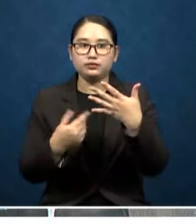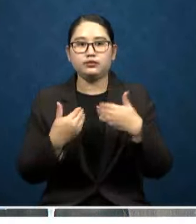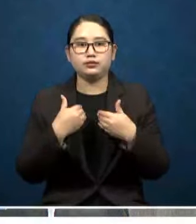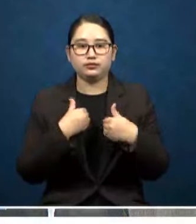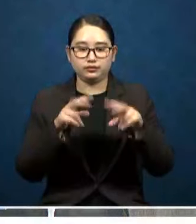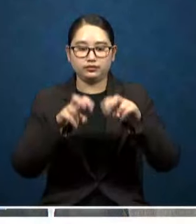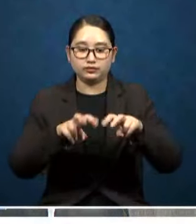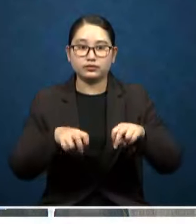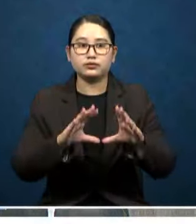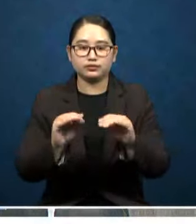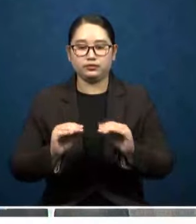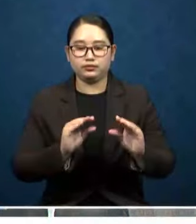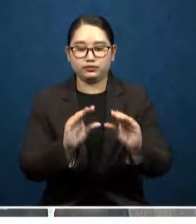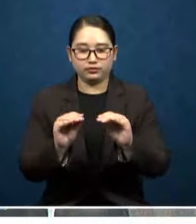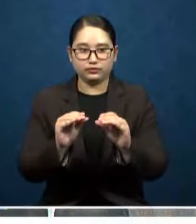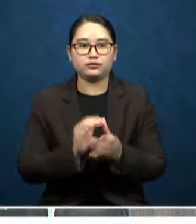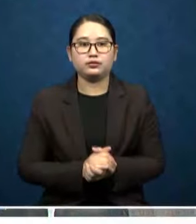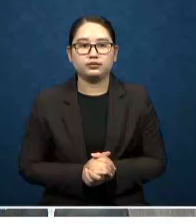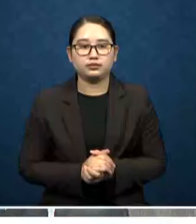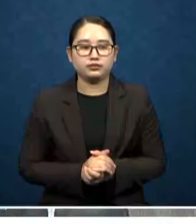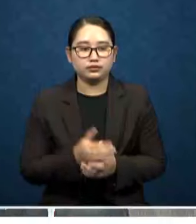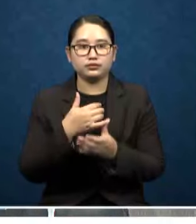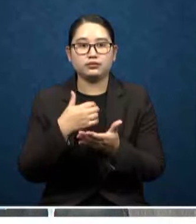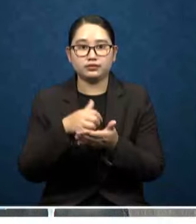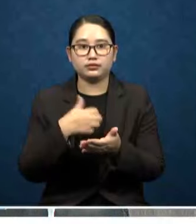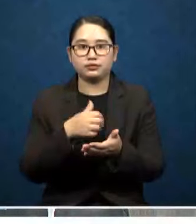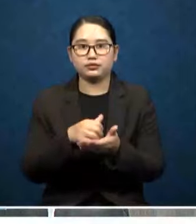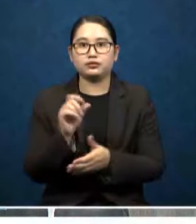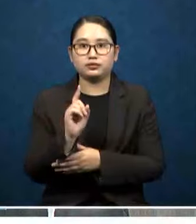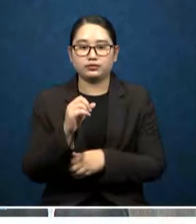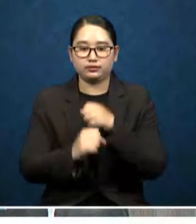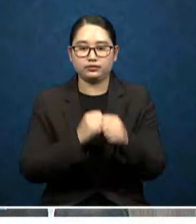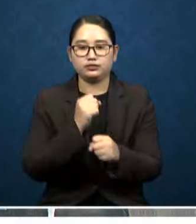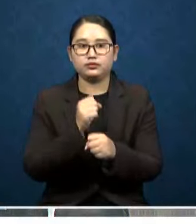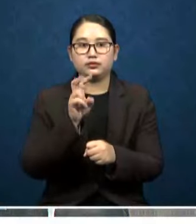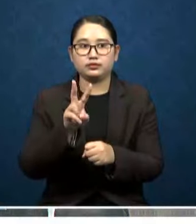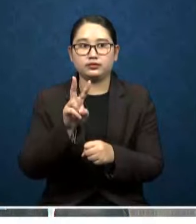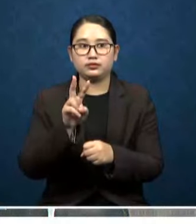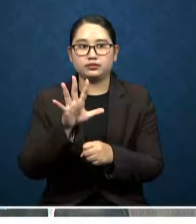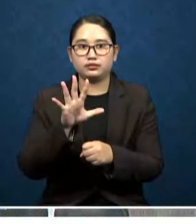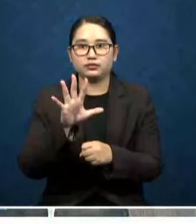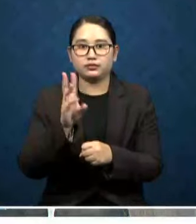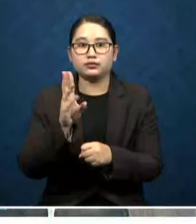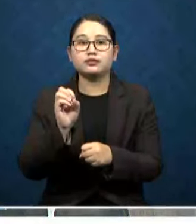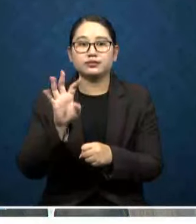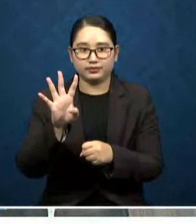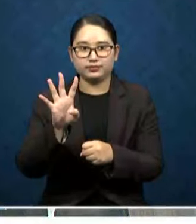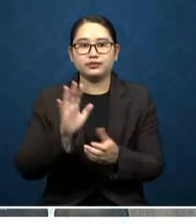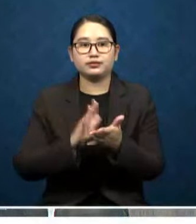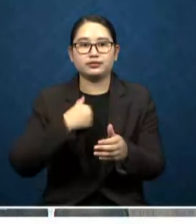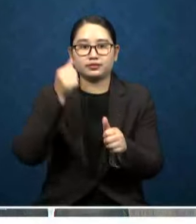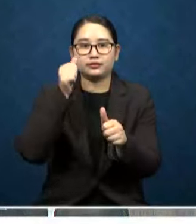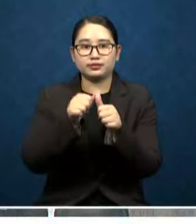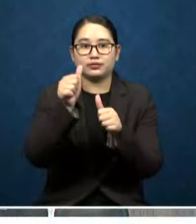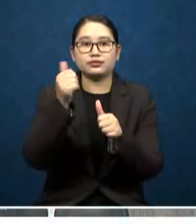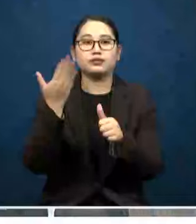ศึกษามาอันหนึ่งท่านประธานครับเมื่อปี2564ผมจำได้ว่า